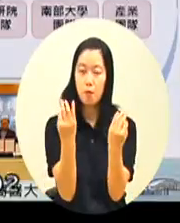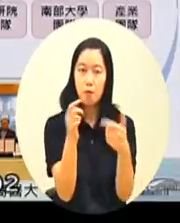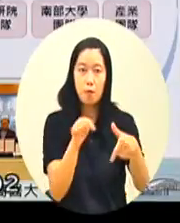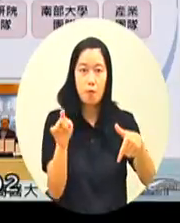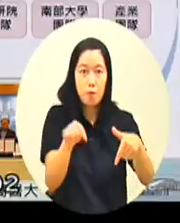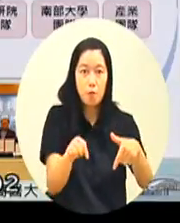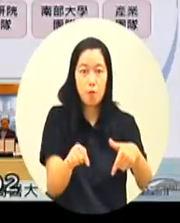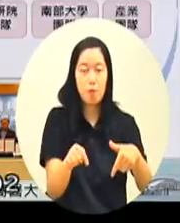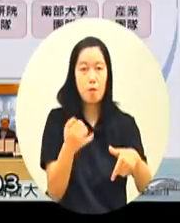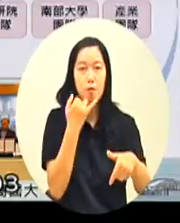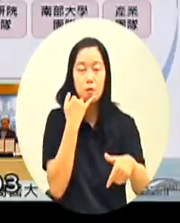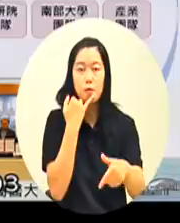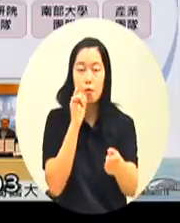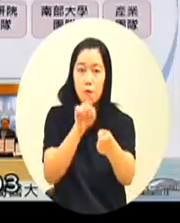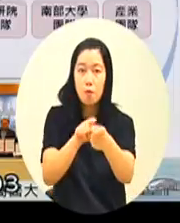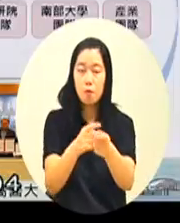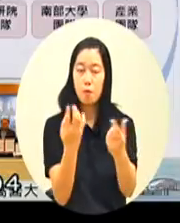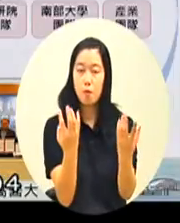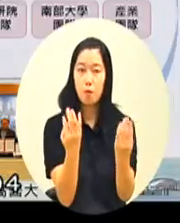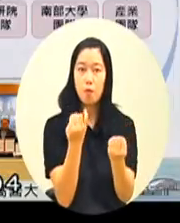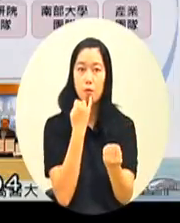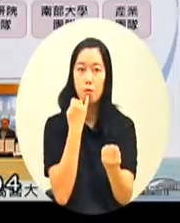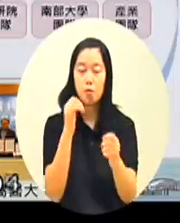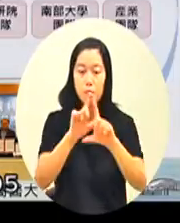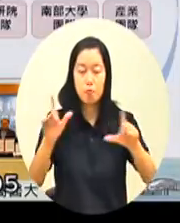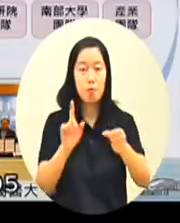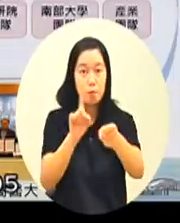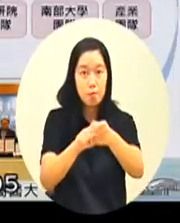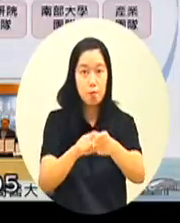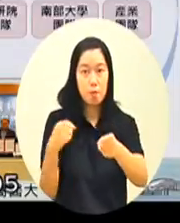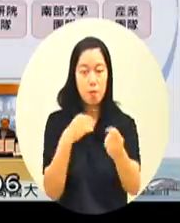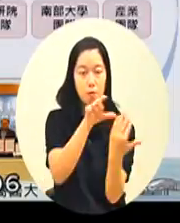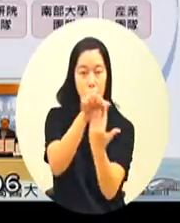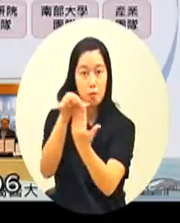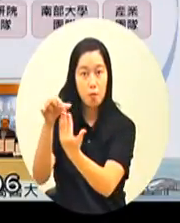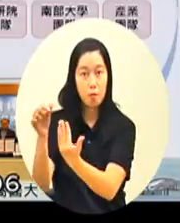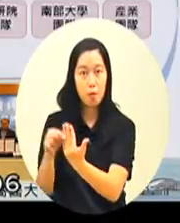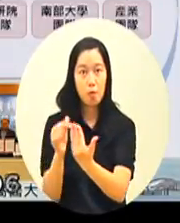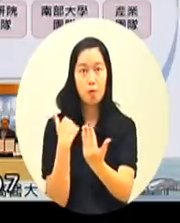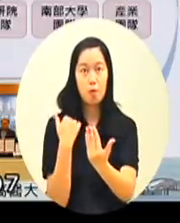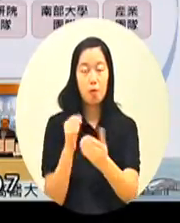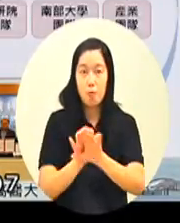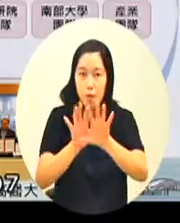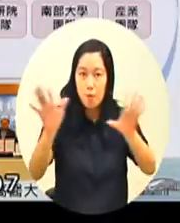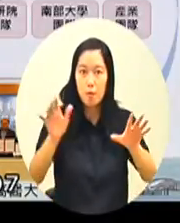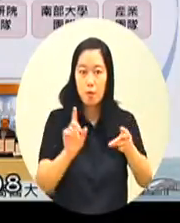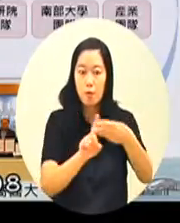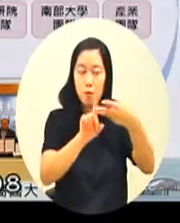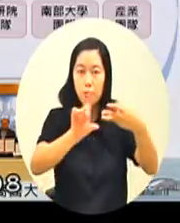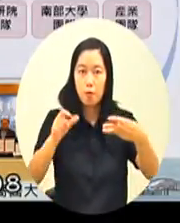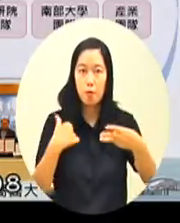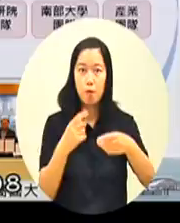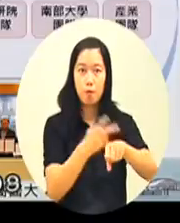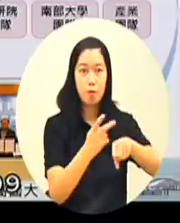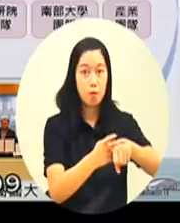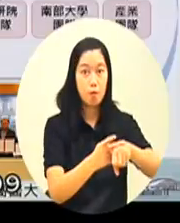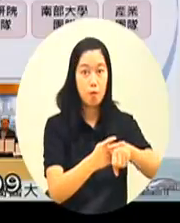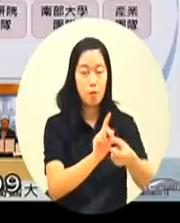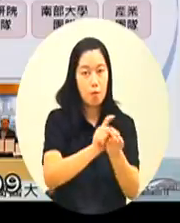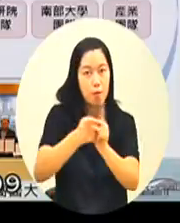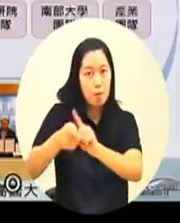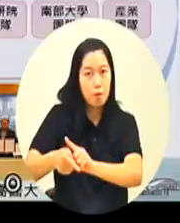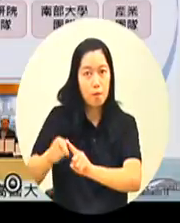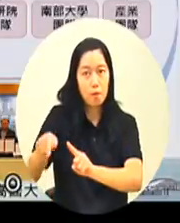向智慧生产。这个是整个的大方向，所以我们选择了几个发展的领域包括我们将科技业的技术运用在农业